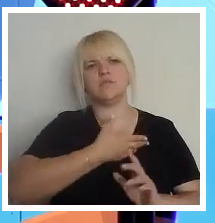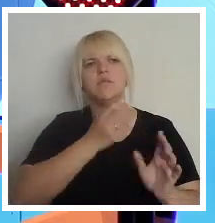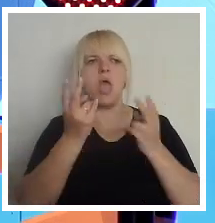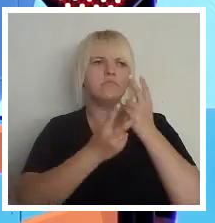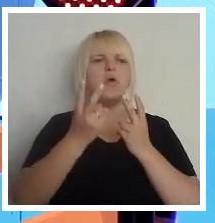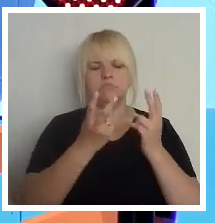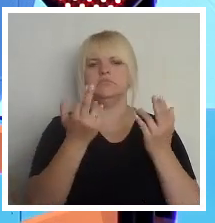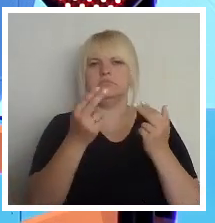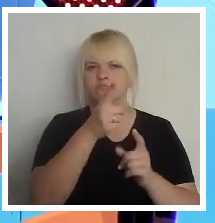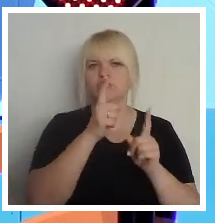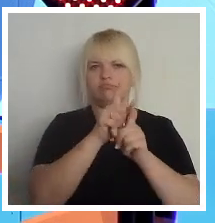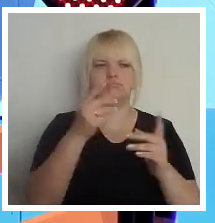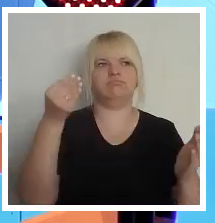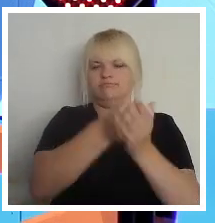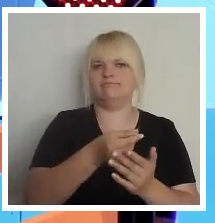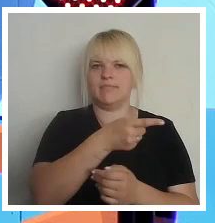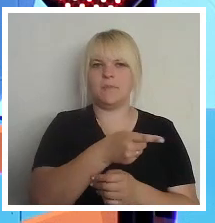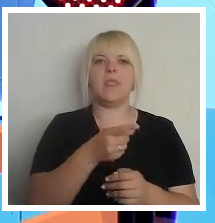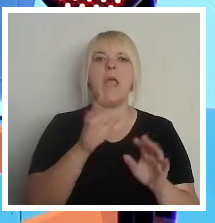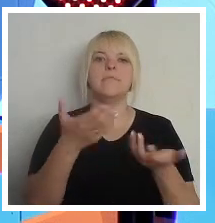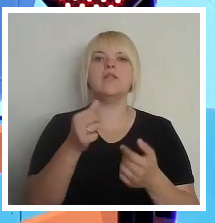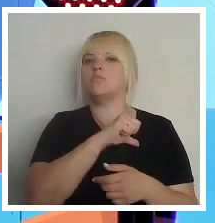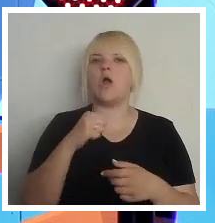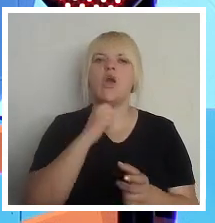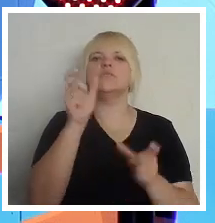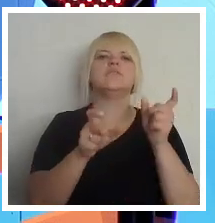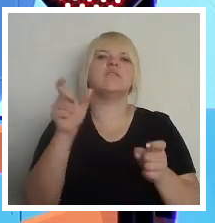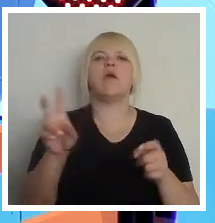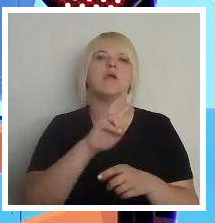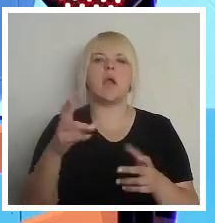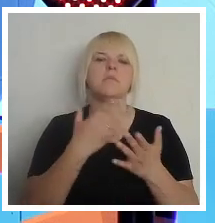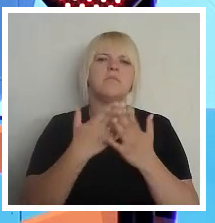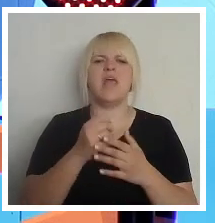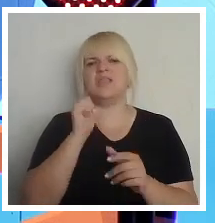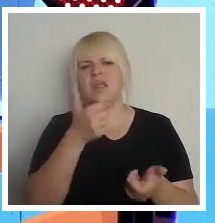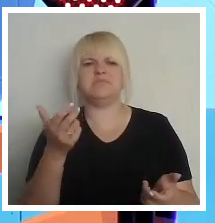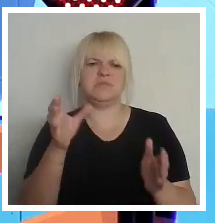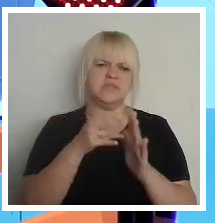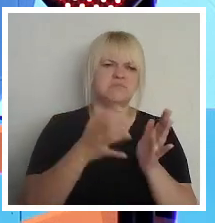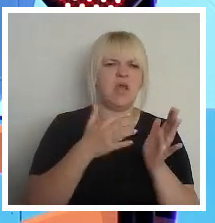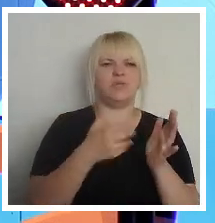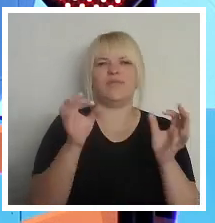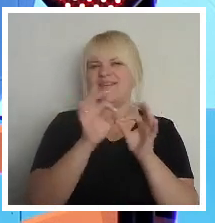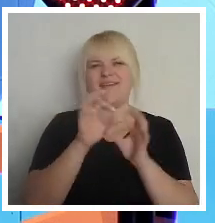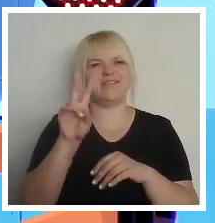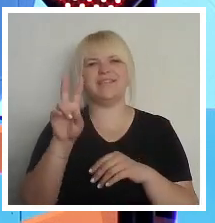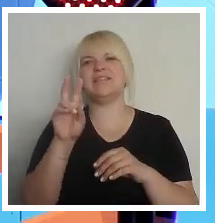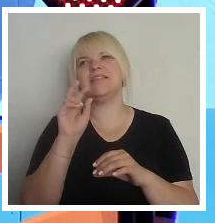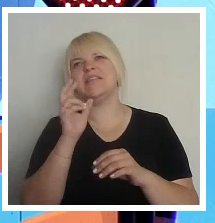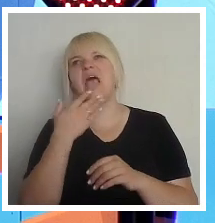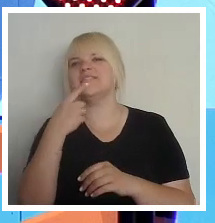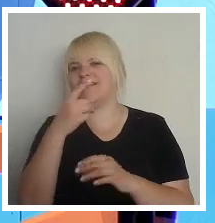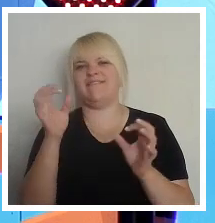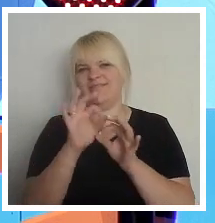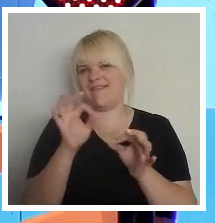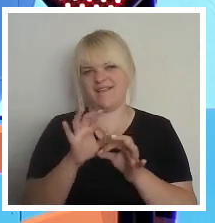ar to, bet ko par šiem cilvēkiem nekas nepamudinātu, nevēlos izmantot, nu es domāju, nekad, pirmkārt nekad nesaka nekad. Cilvēki maina savas